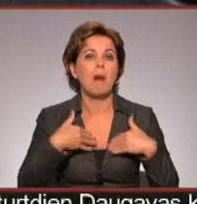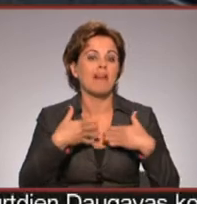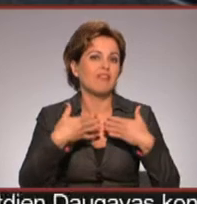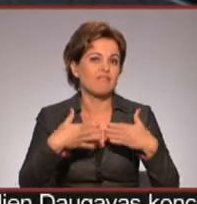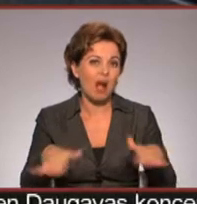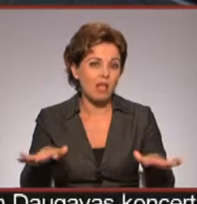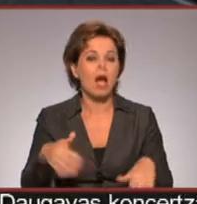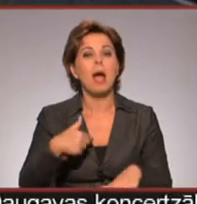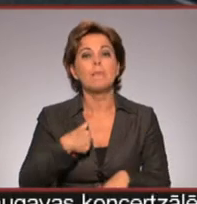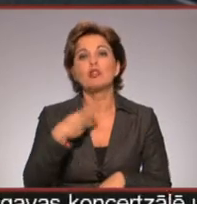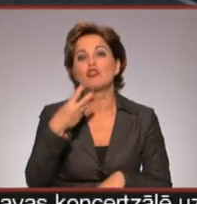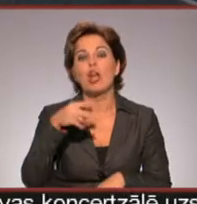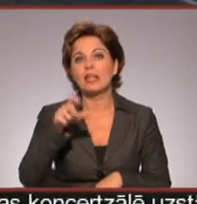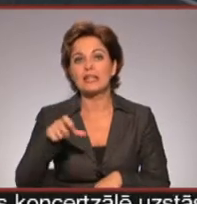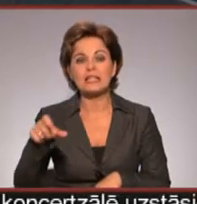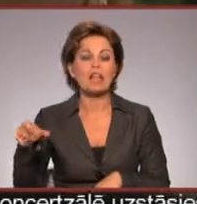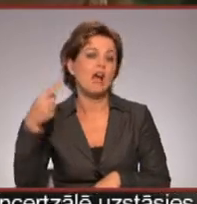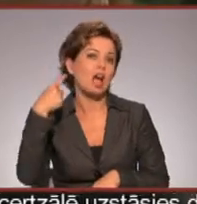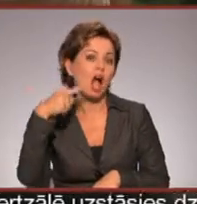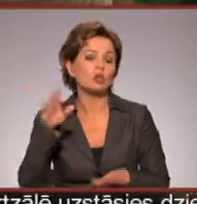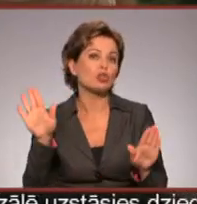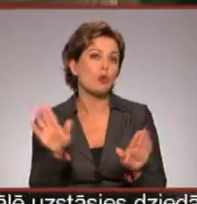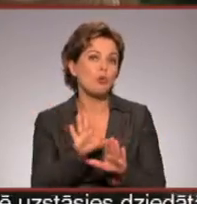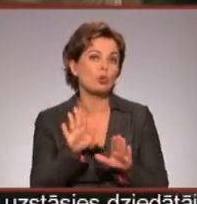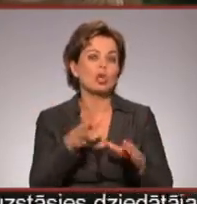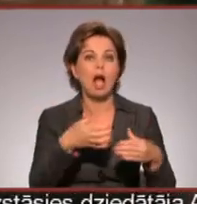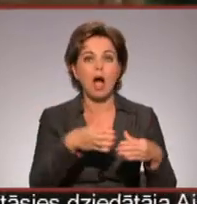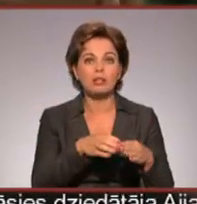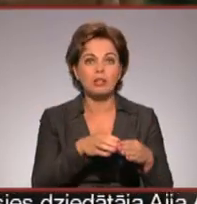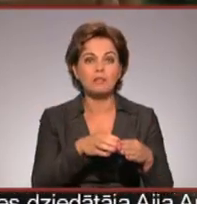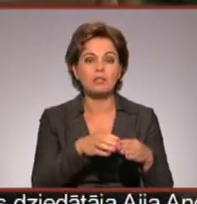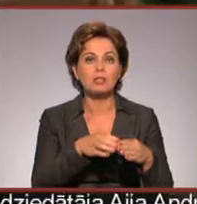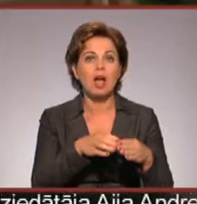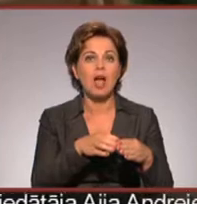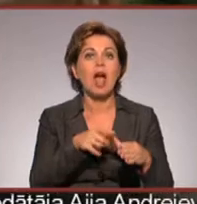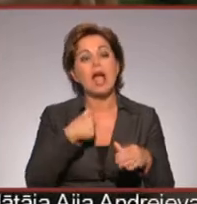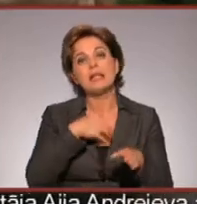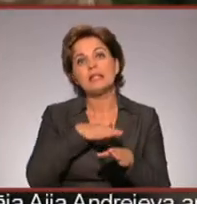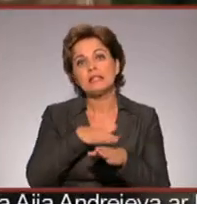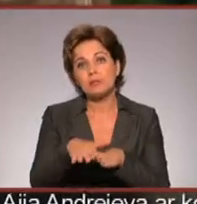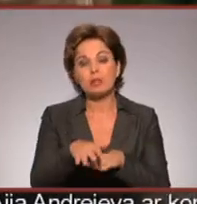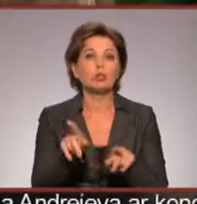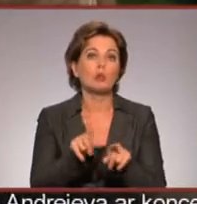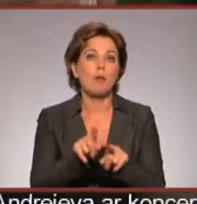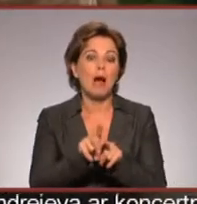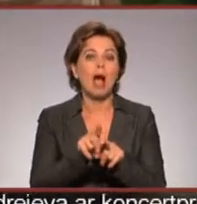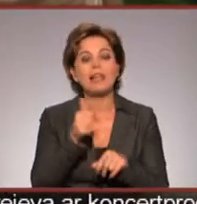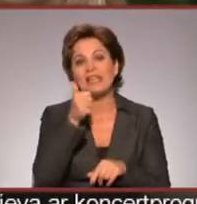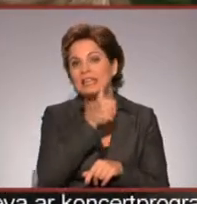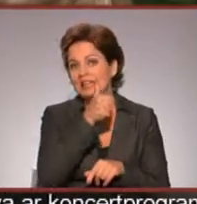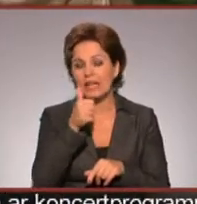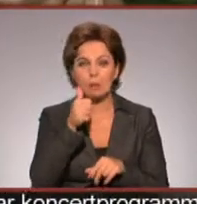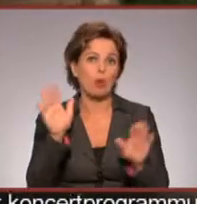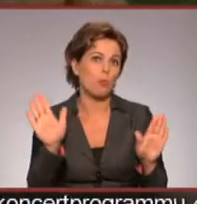Mēs esam 4 cilvēku radošā muzikāla apvienība – Intīms. Un izpildām tieši to pašu mūziku – Intīm.